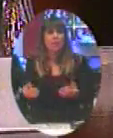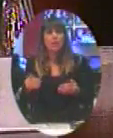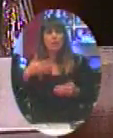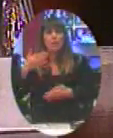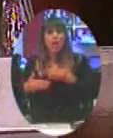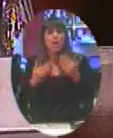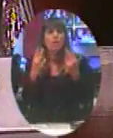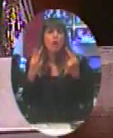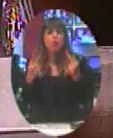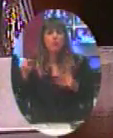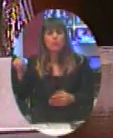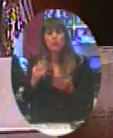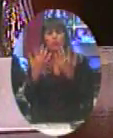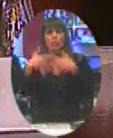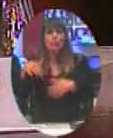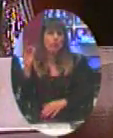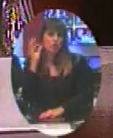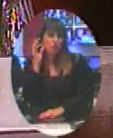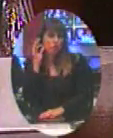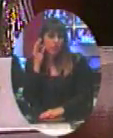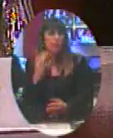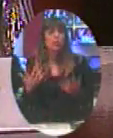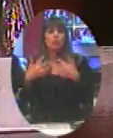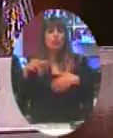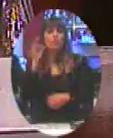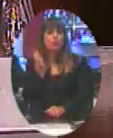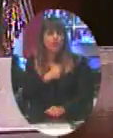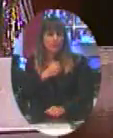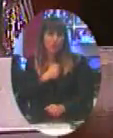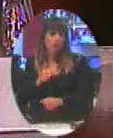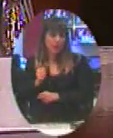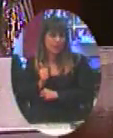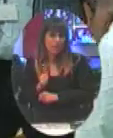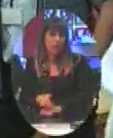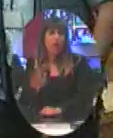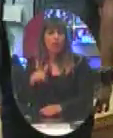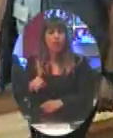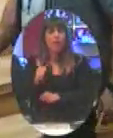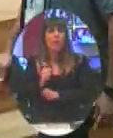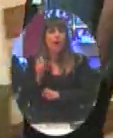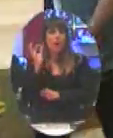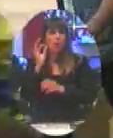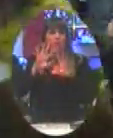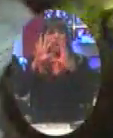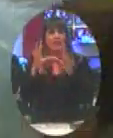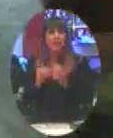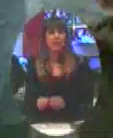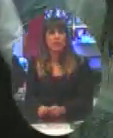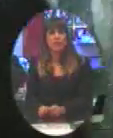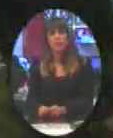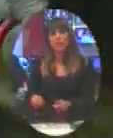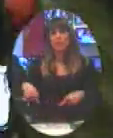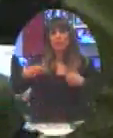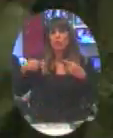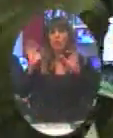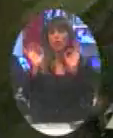דרמטיים בתחום שילוב הנשים, שילוב נשים דתיות בצבא, חיילות בכלל. במסגרת היום המיוחד הזה נערך